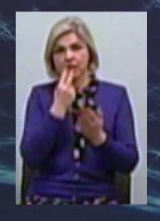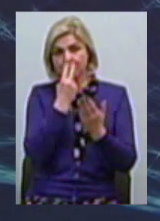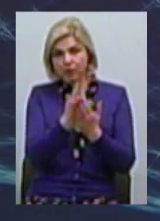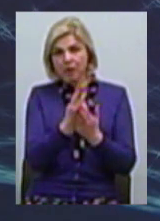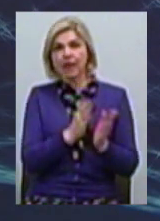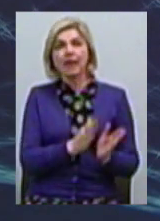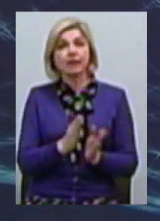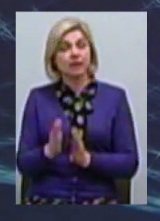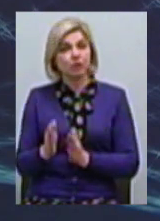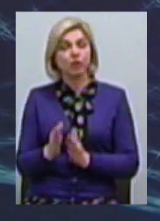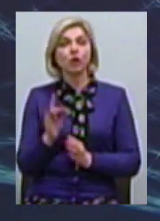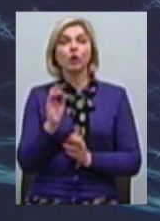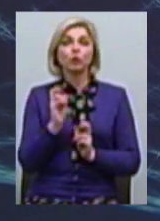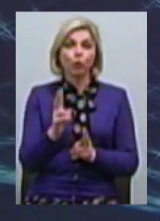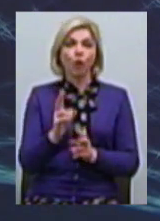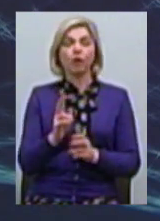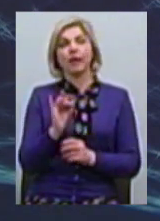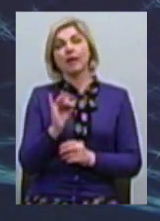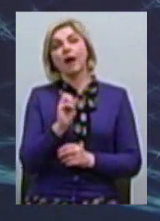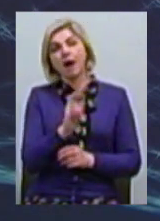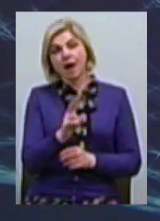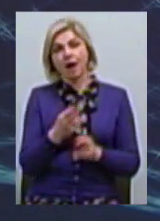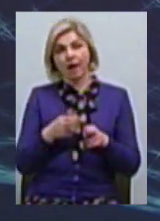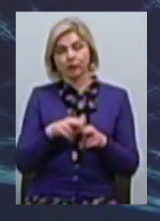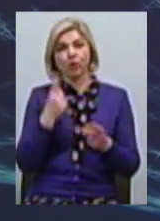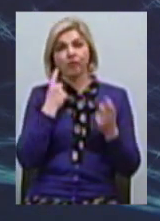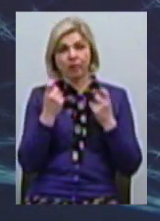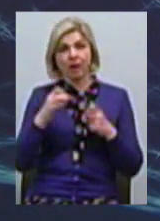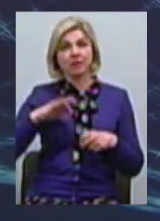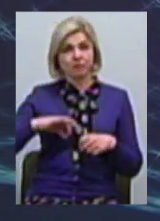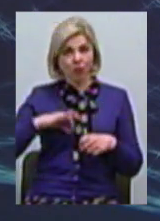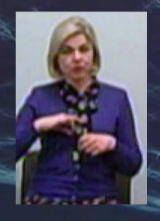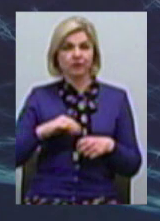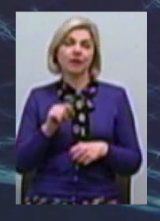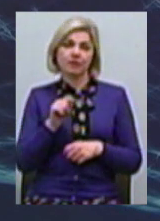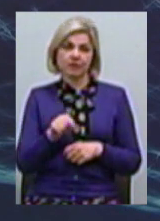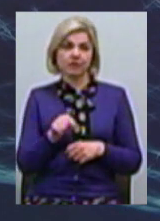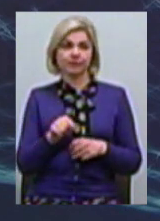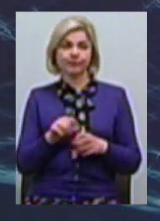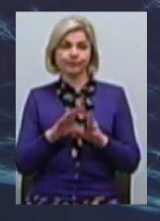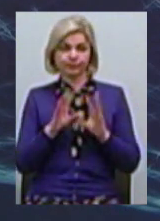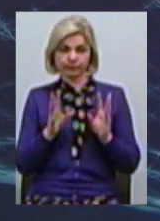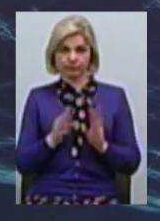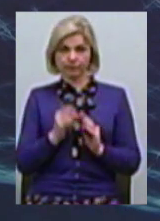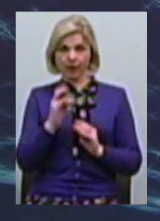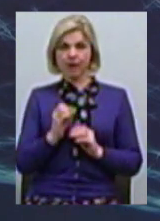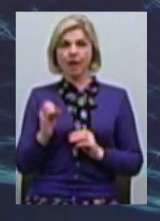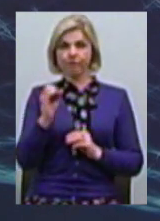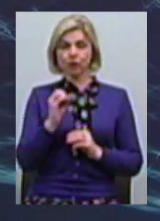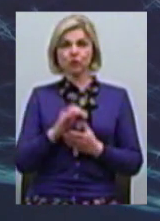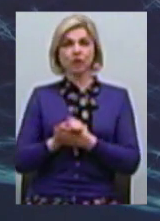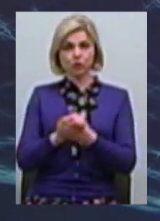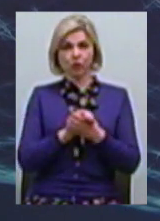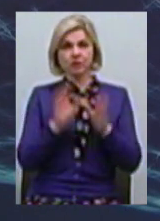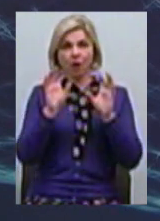И вот кто и как эту информацию использует, на самом деле здесь вообще, кстати, даже в Европейском Союзе